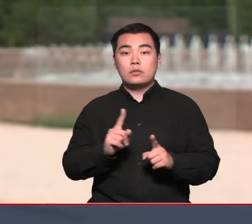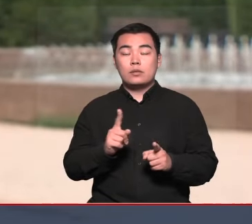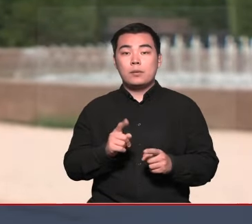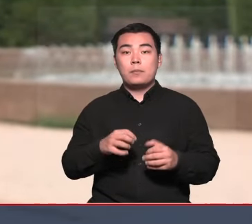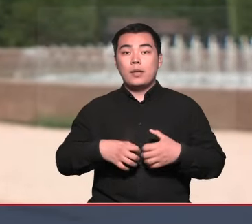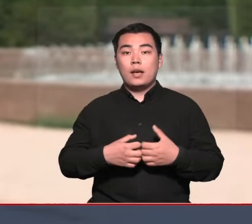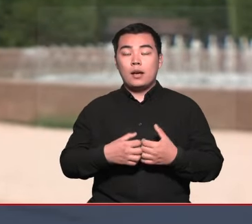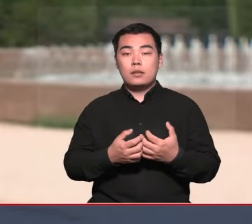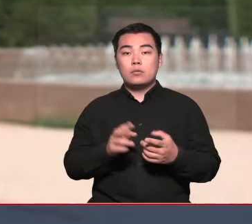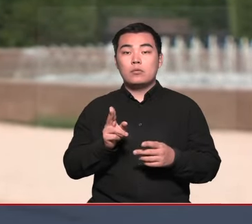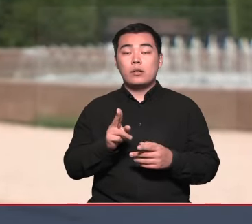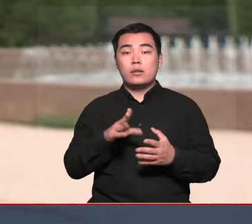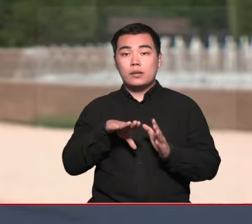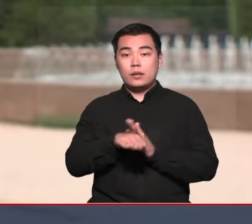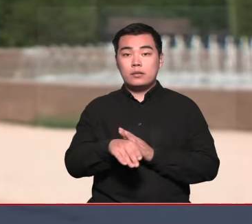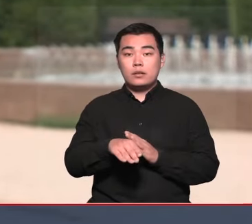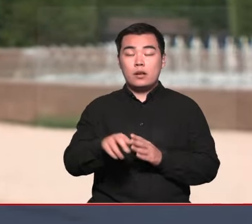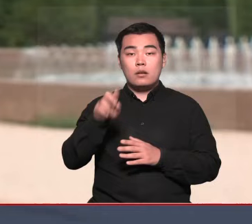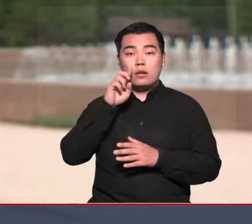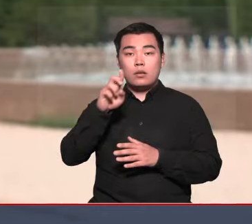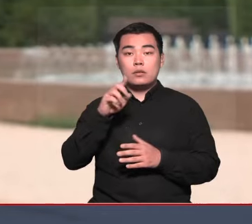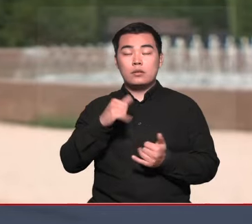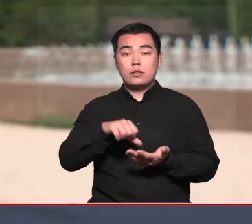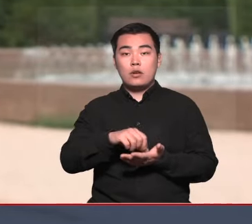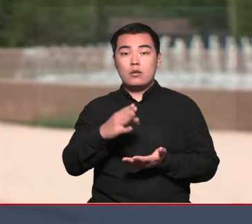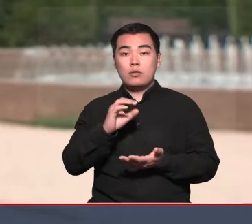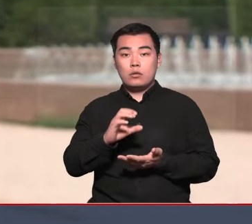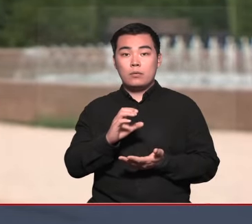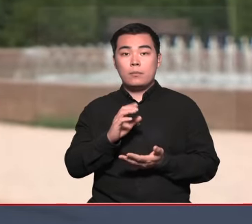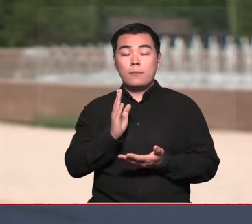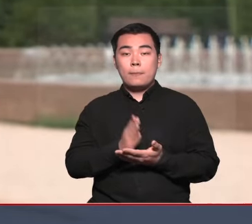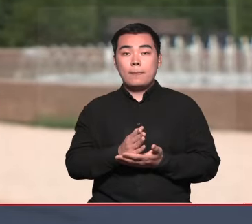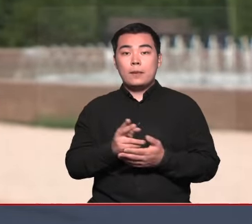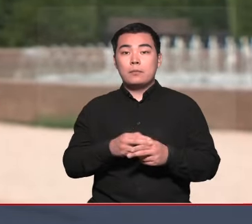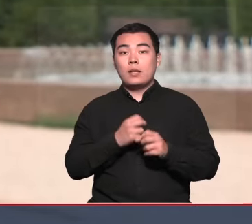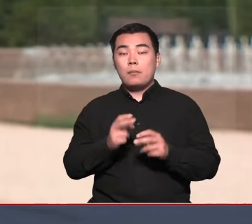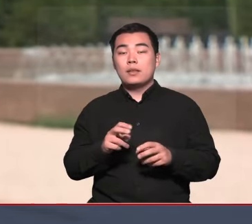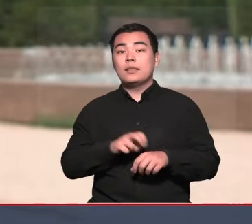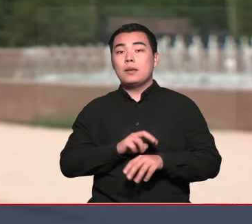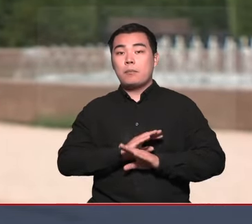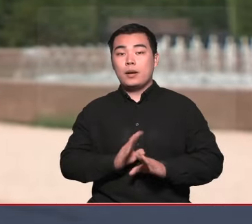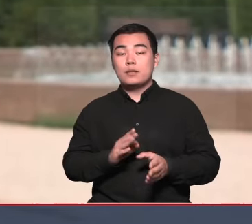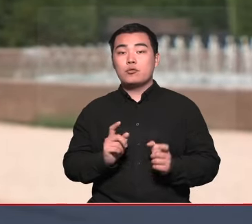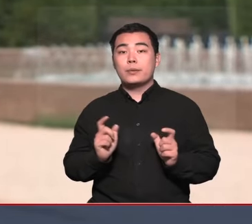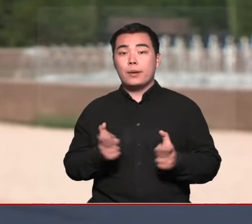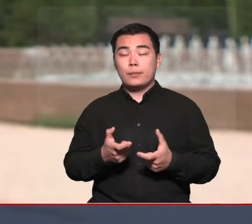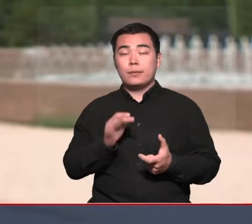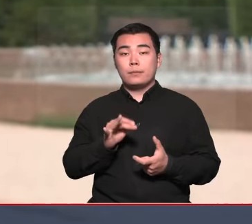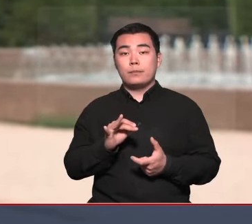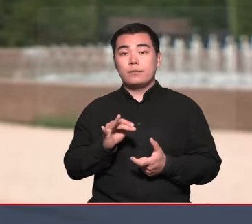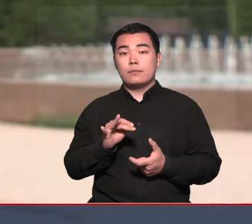механизмы, через которые государства, члены ШОС могут относительно безопасно, не боясь санкций, вторичных